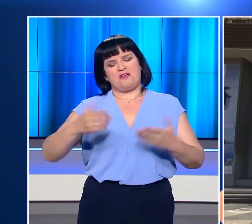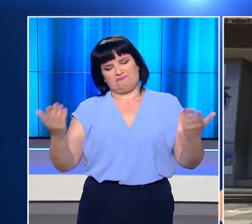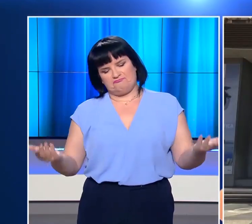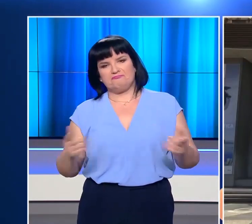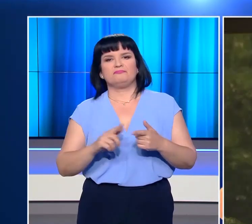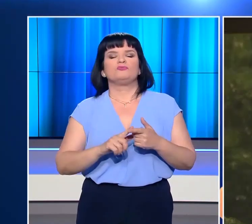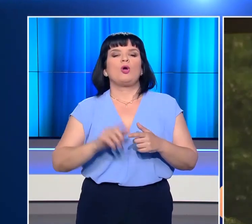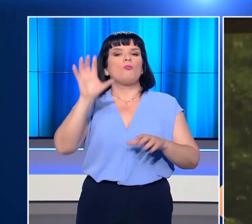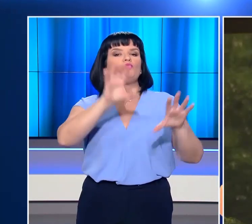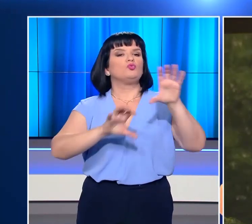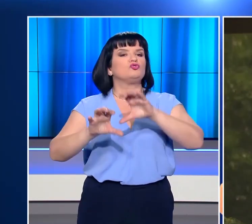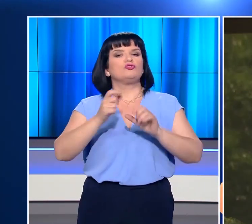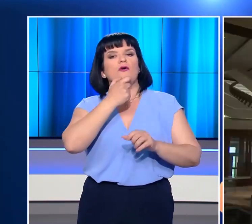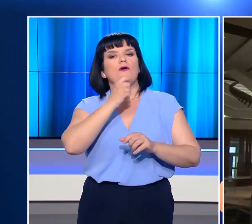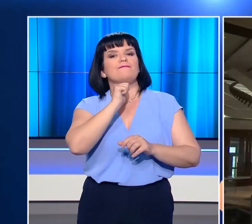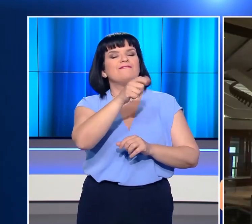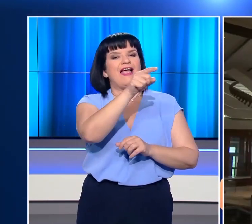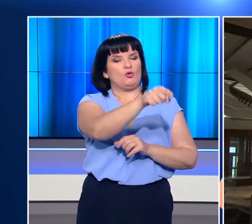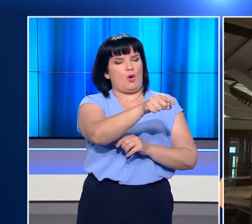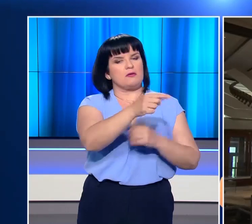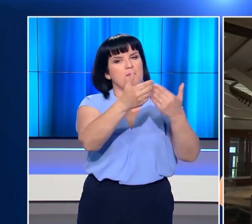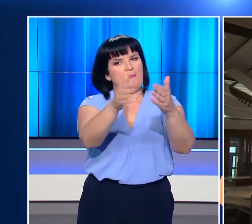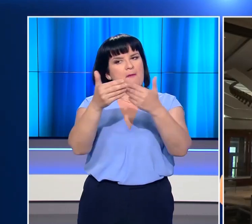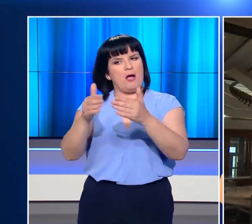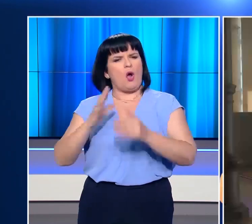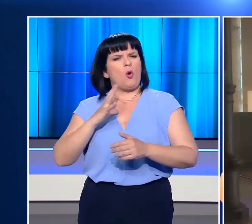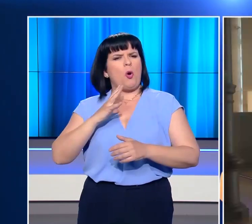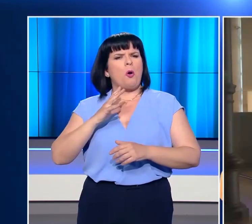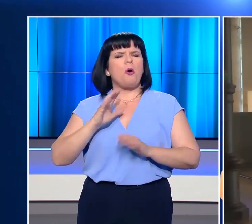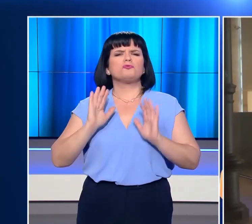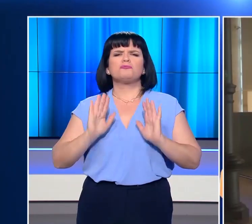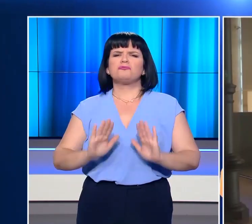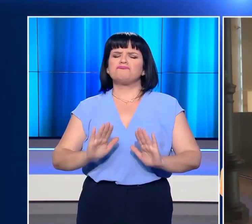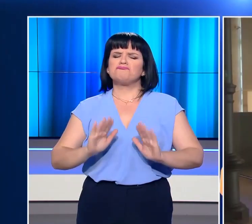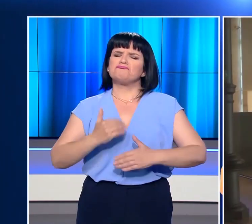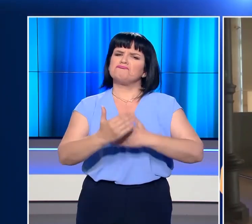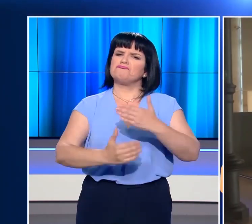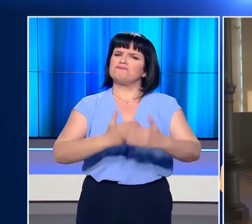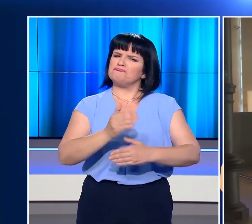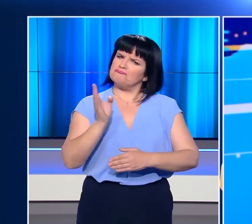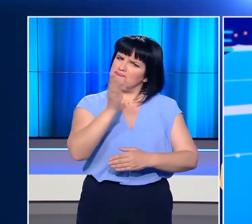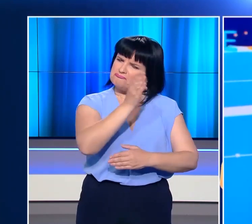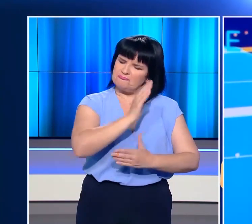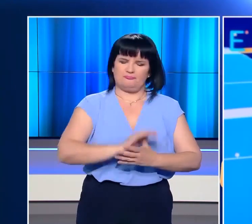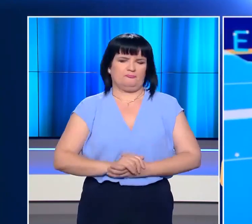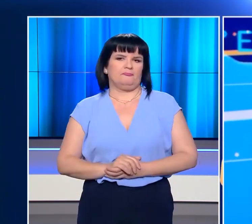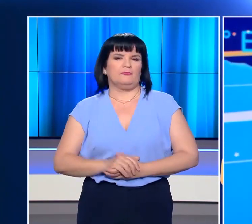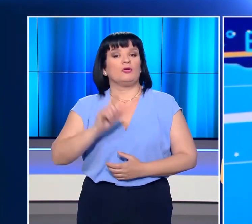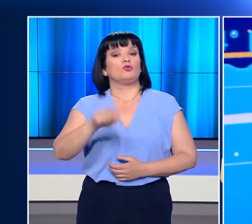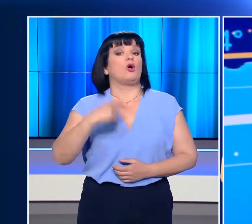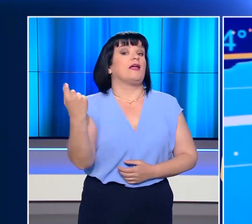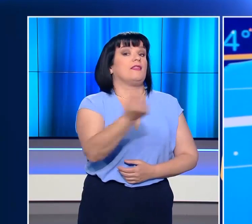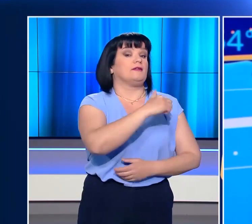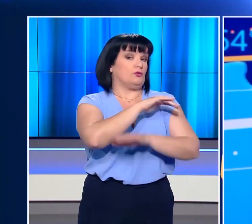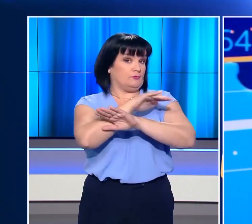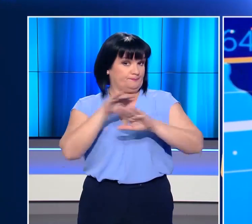μουσεία ανοίγουν σιγά σιγά και στο Βέλγιο. Ο κόσμος όμως μάλλον πως δεν βιάζεται και τόσο να τα επισκεφτεί. Και στο σημείο αυτό το